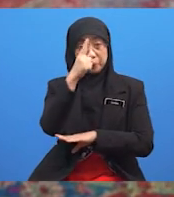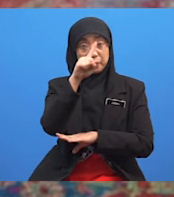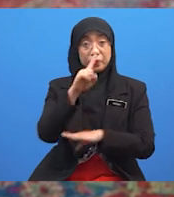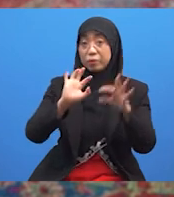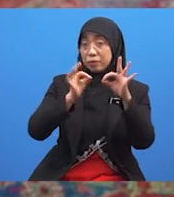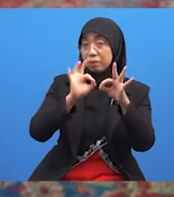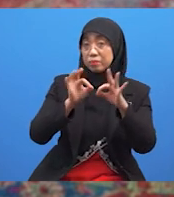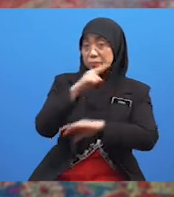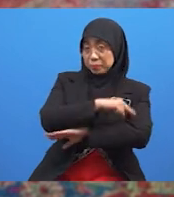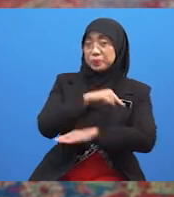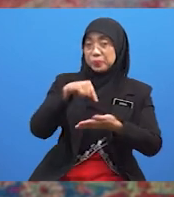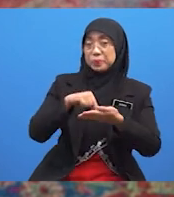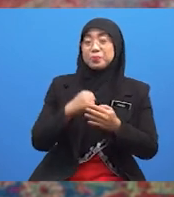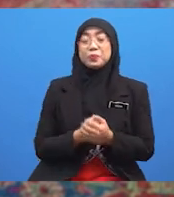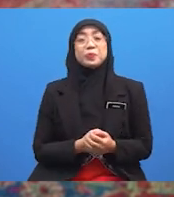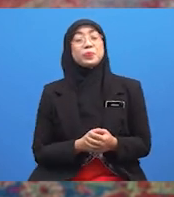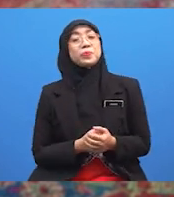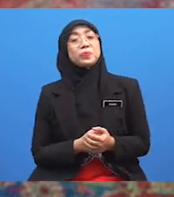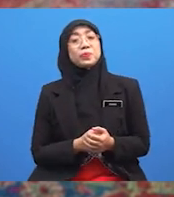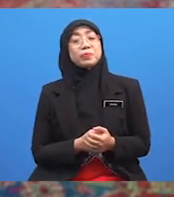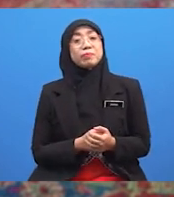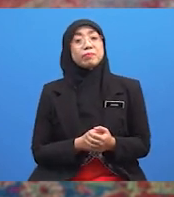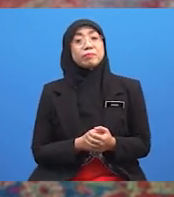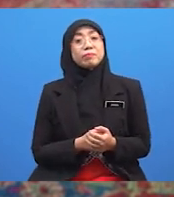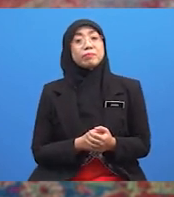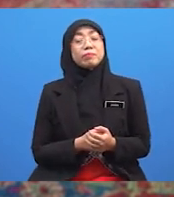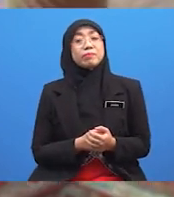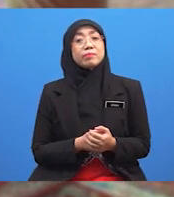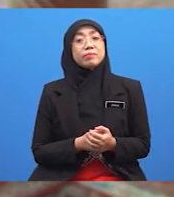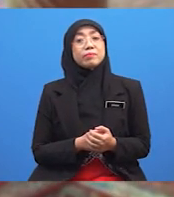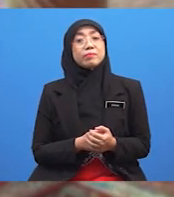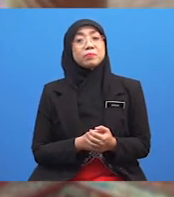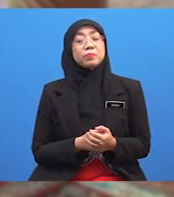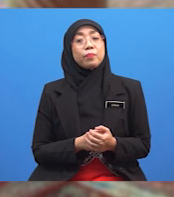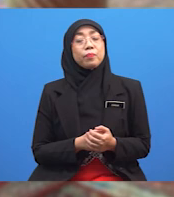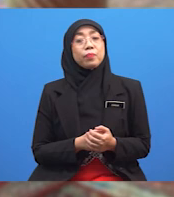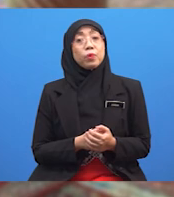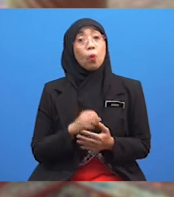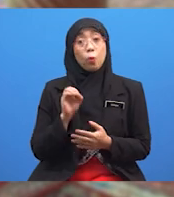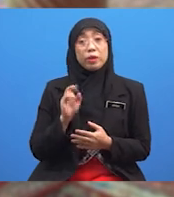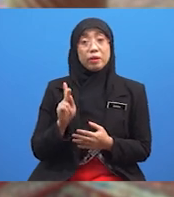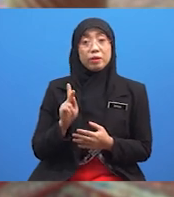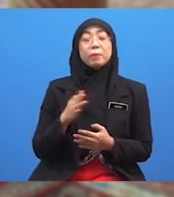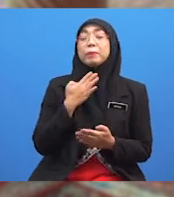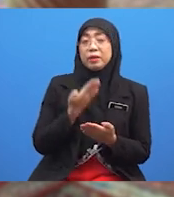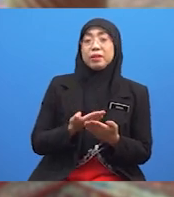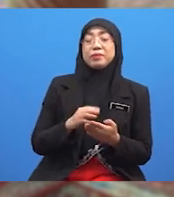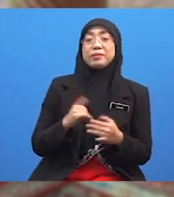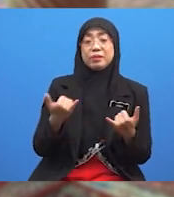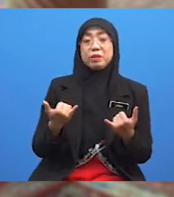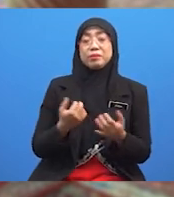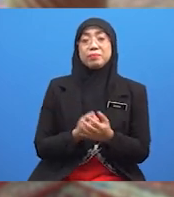Rodhi dari SMK Teluk Datuk Banting, Selangor. Baiklah, para pelajar yang